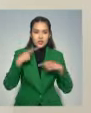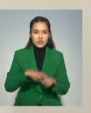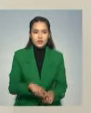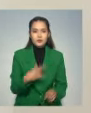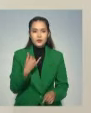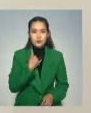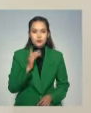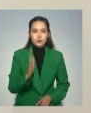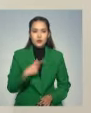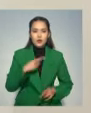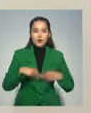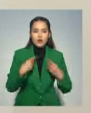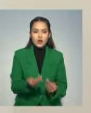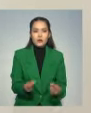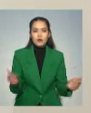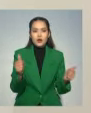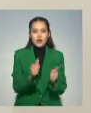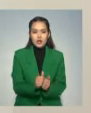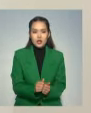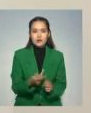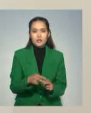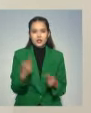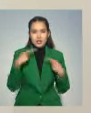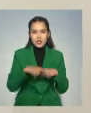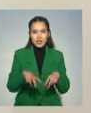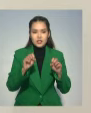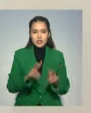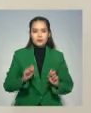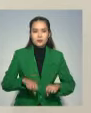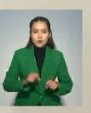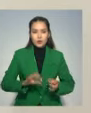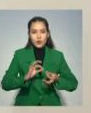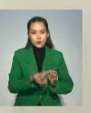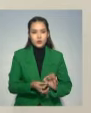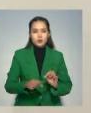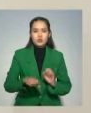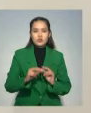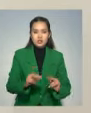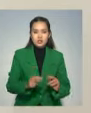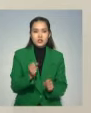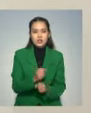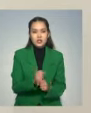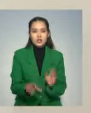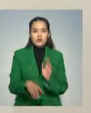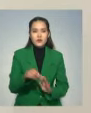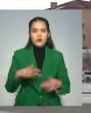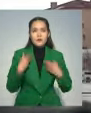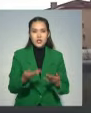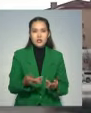теперь будем голосовать, объединяет плюсы обеих систем и позволяет точнее сделать выбор и сформировать действительно представительный